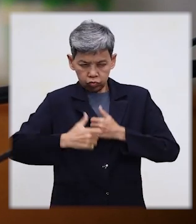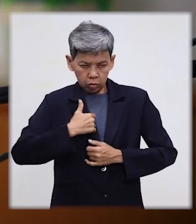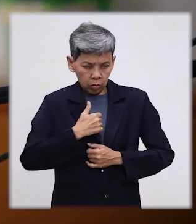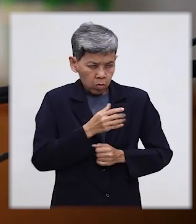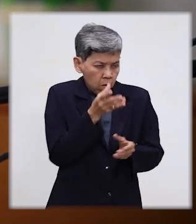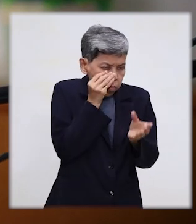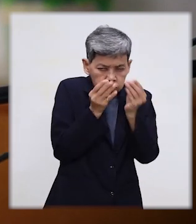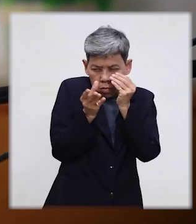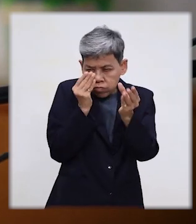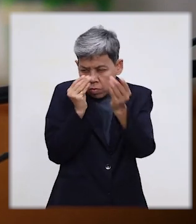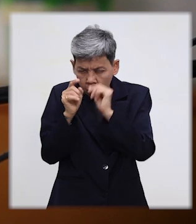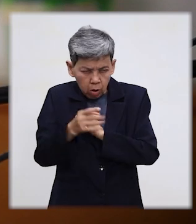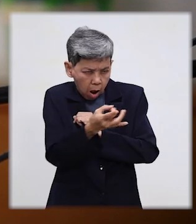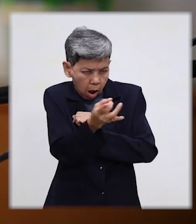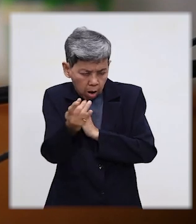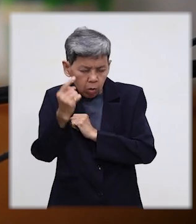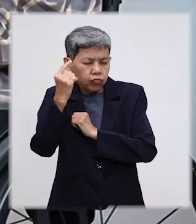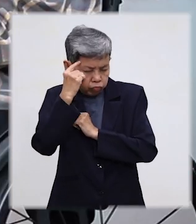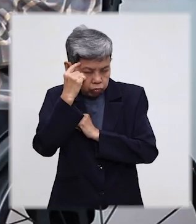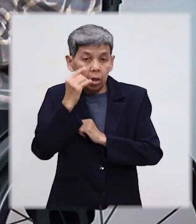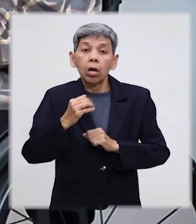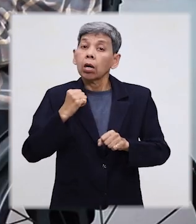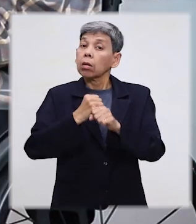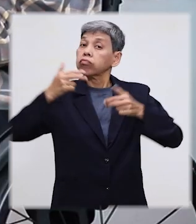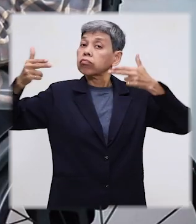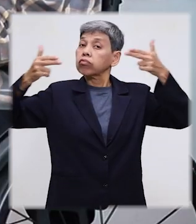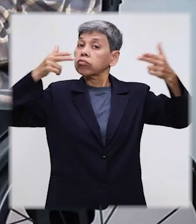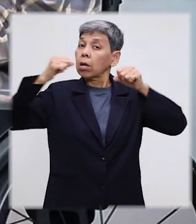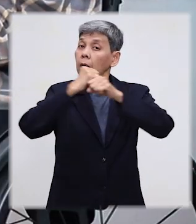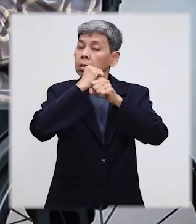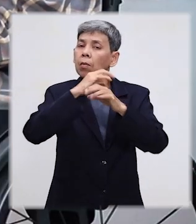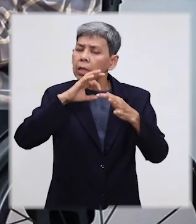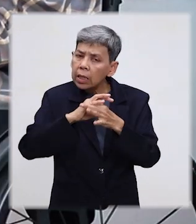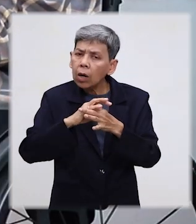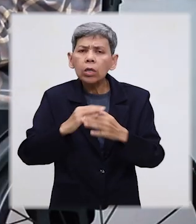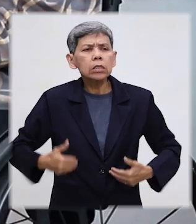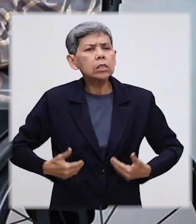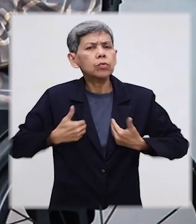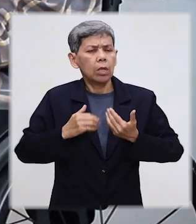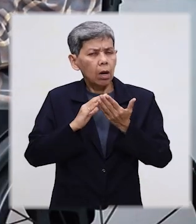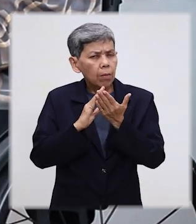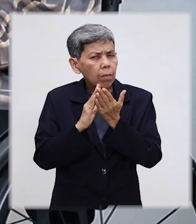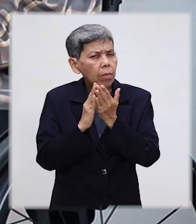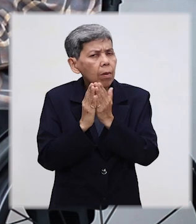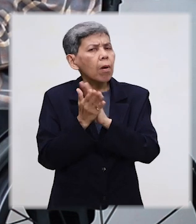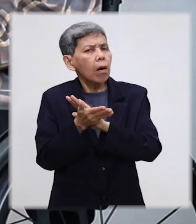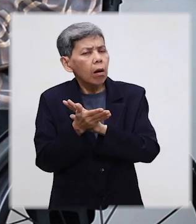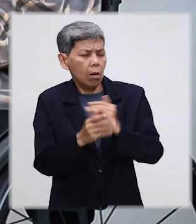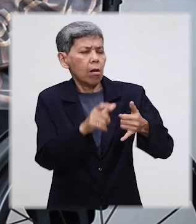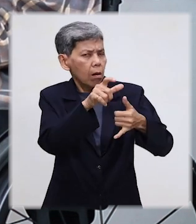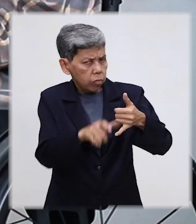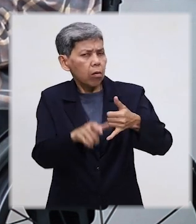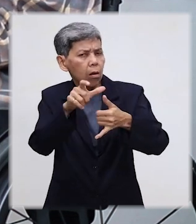จะต้อง มี ใช่เพราะหนังทุกเรื่องเนี่ยมันพูดถึงการเปลี่ยนแปลงของชีวิตตัวละ